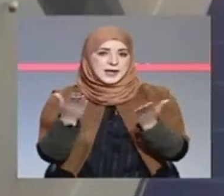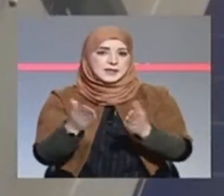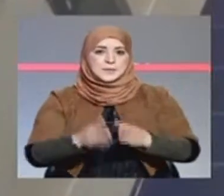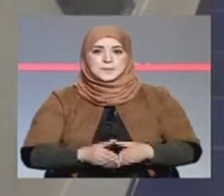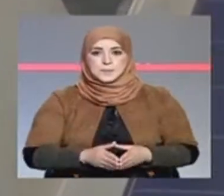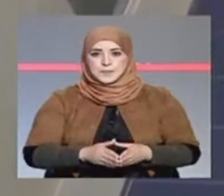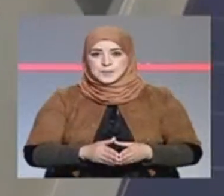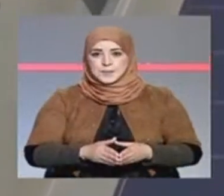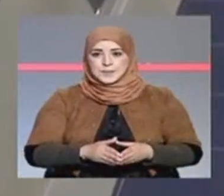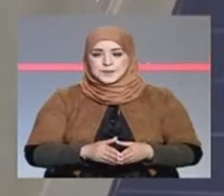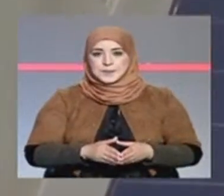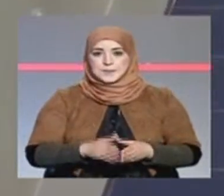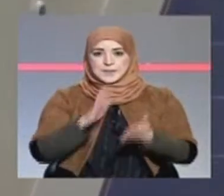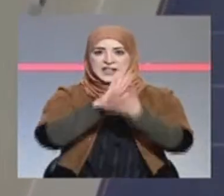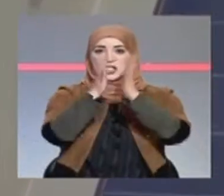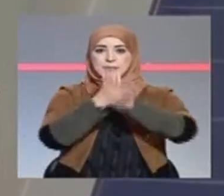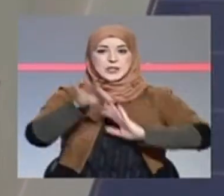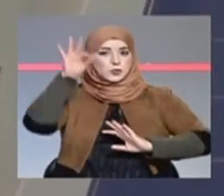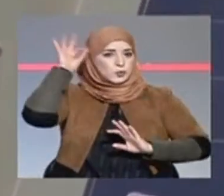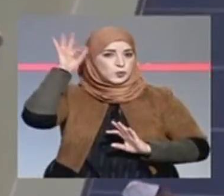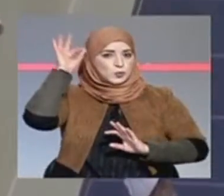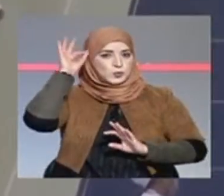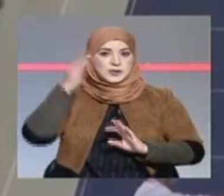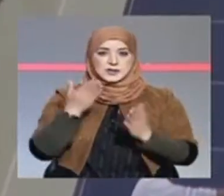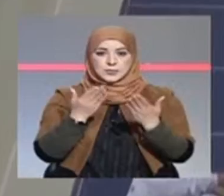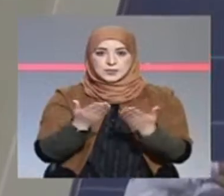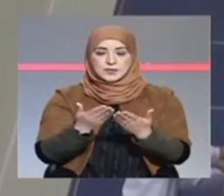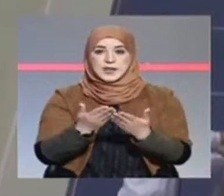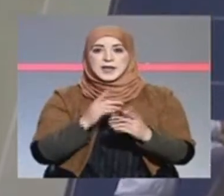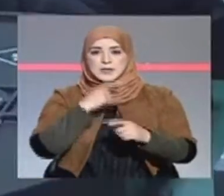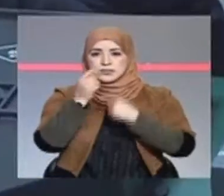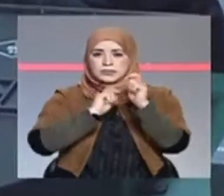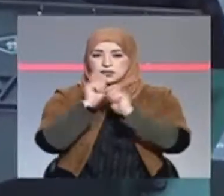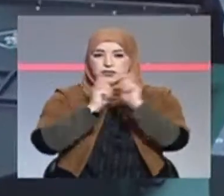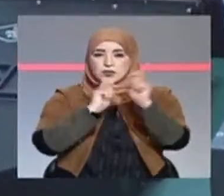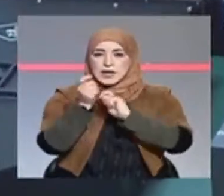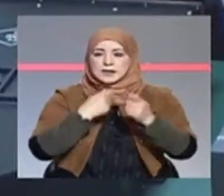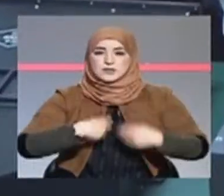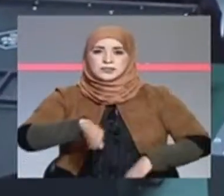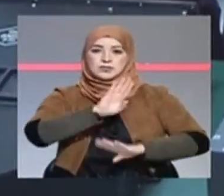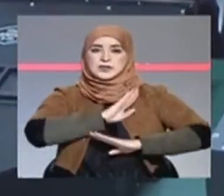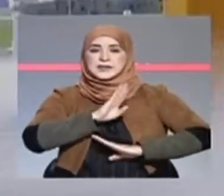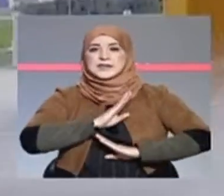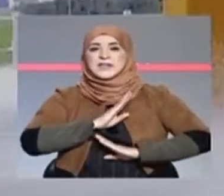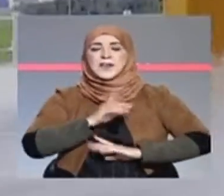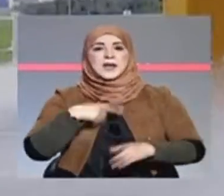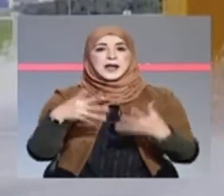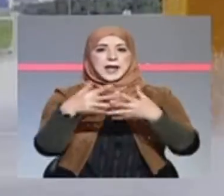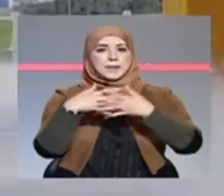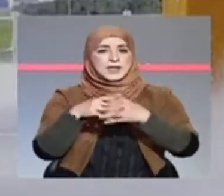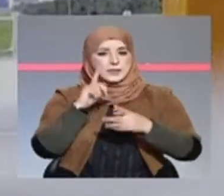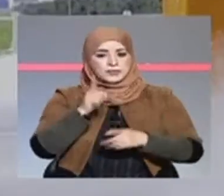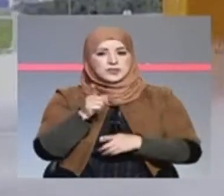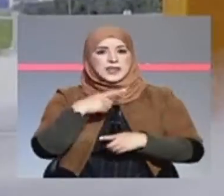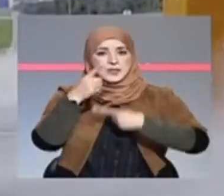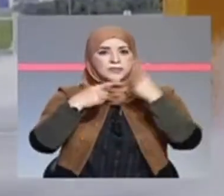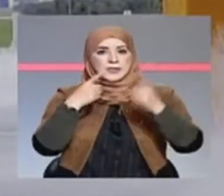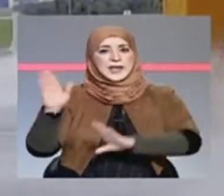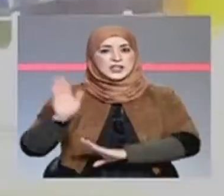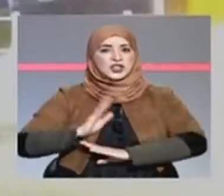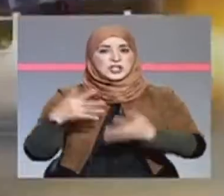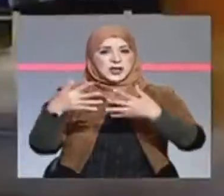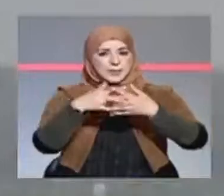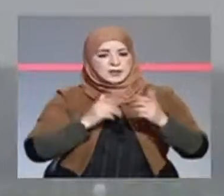وافادت الجمعيه نسير الفضاء المتحدث باسم وزاره الدفاع الامريكيه مايك هوارد قد صرح ان الجيش الامريكي يتابع عن كثب